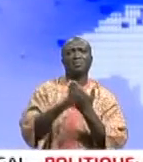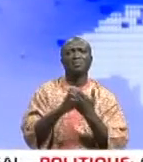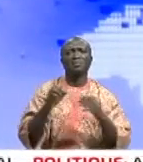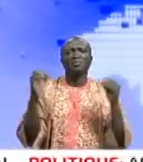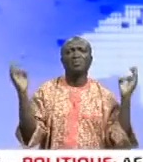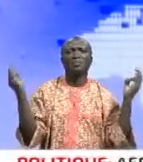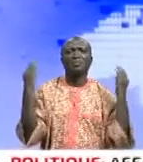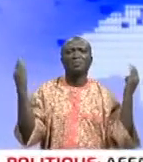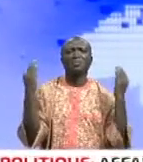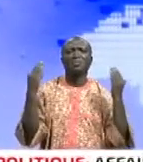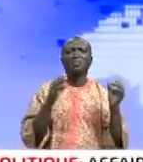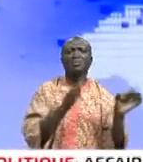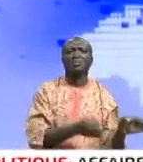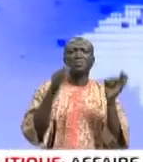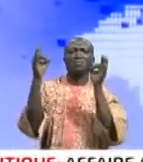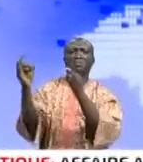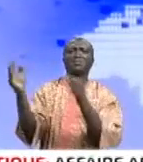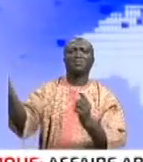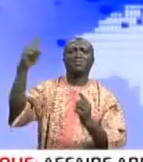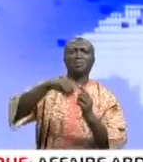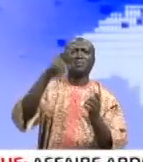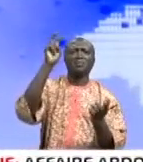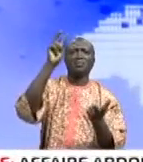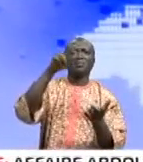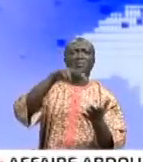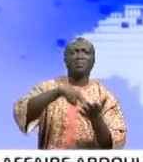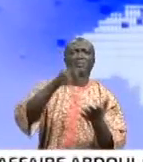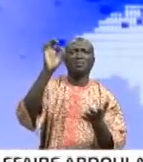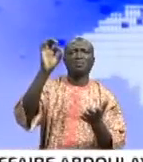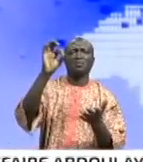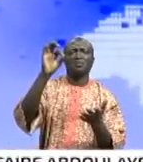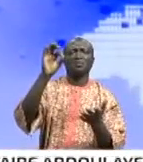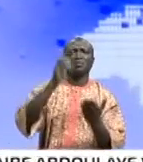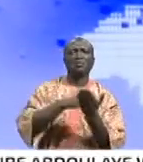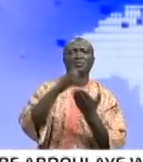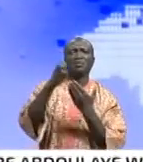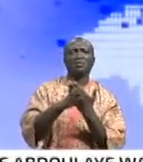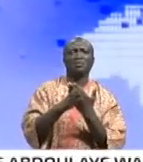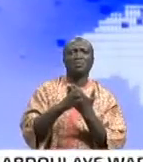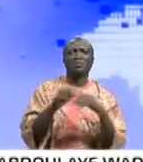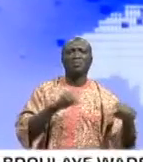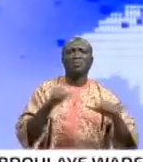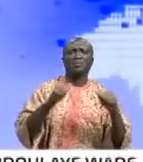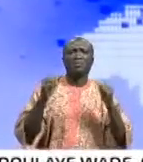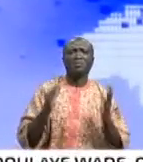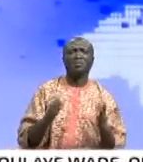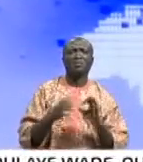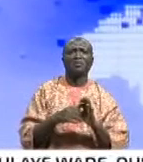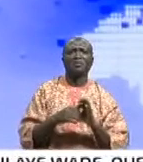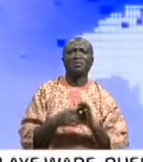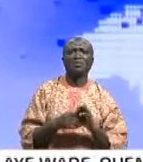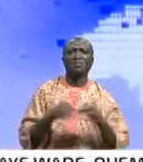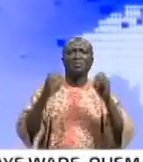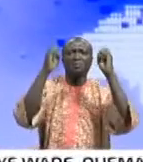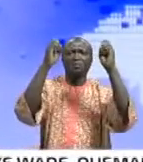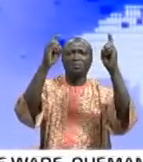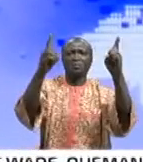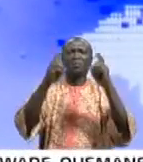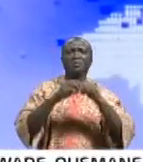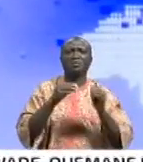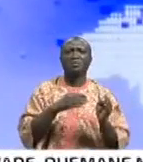reportées jusqu'au 29 octobre prochain par ailleurs les acteurs de l'éducation magnifique la mise en oeuvre